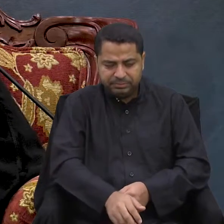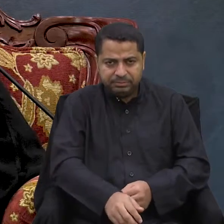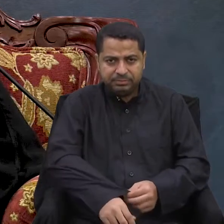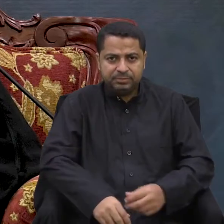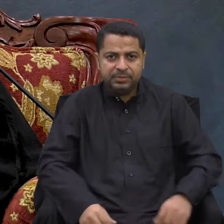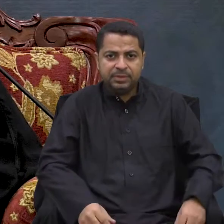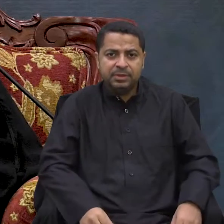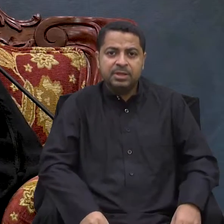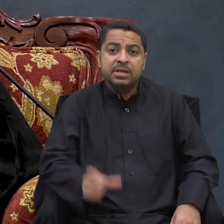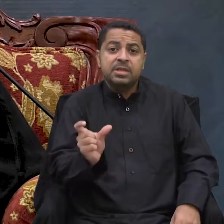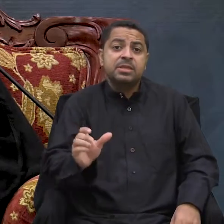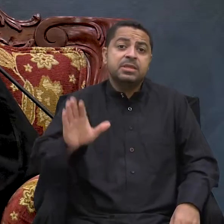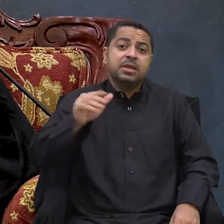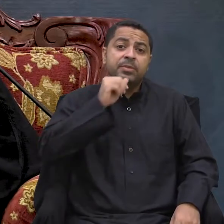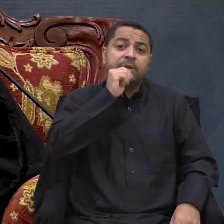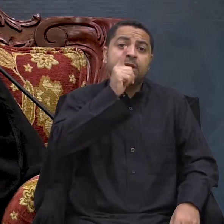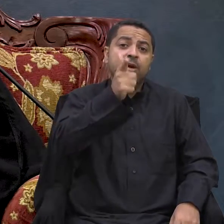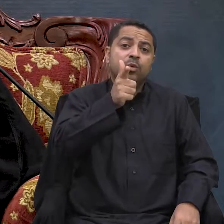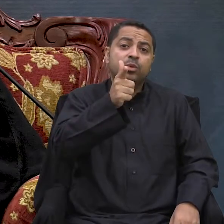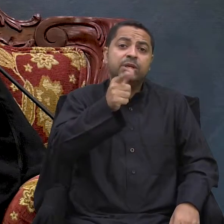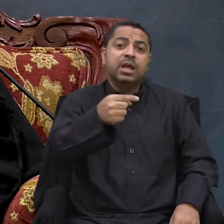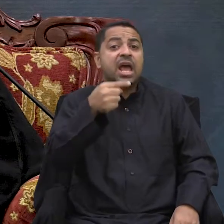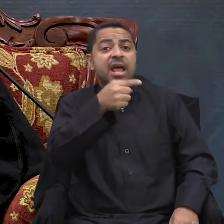إن الحسين